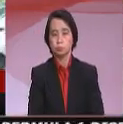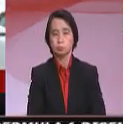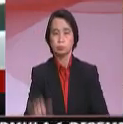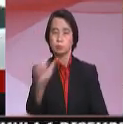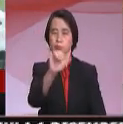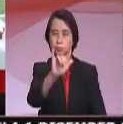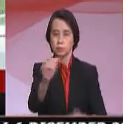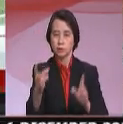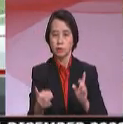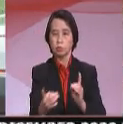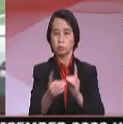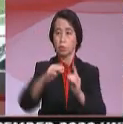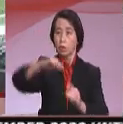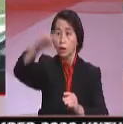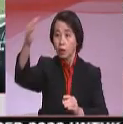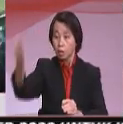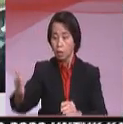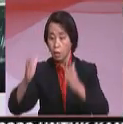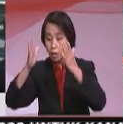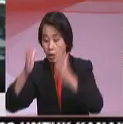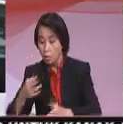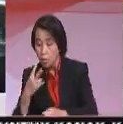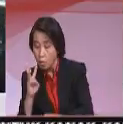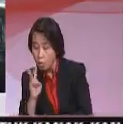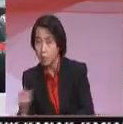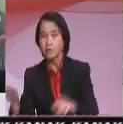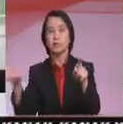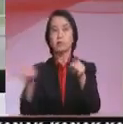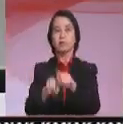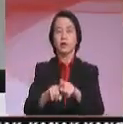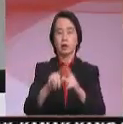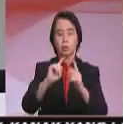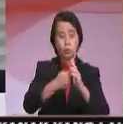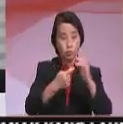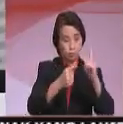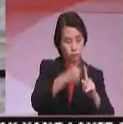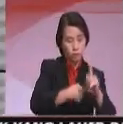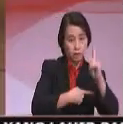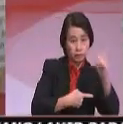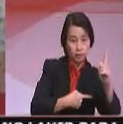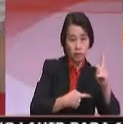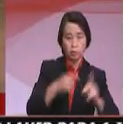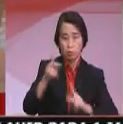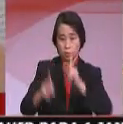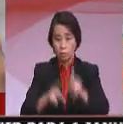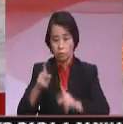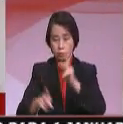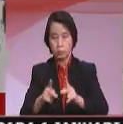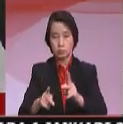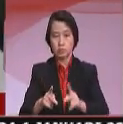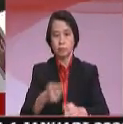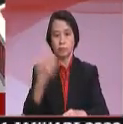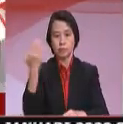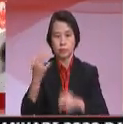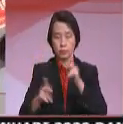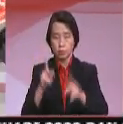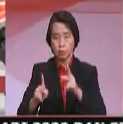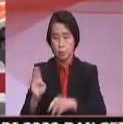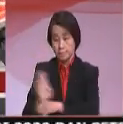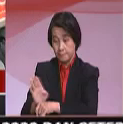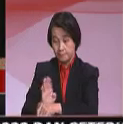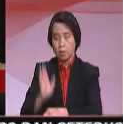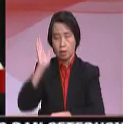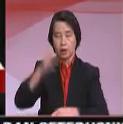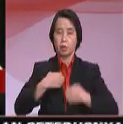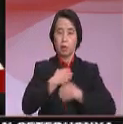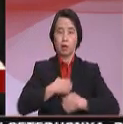Ibarat bertemu bukit di tepi telaga, mulai 1 Januari ini, semua pengguna domestik dan pengguna komersial bakal